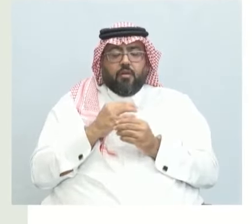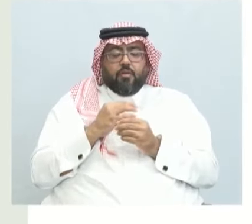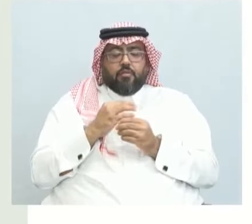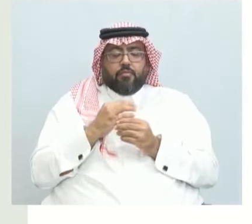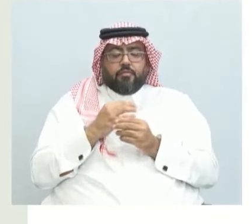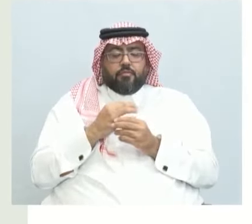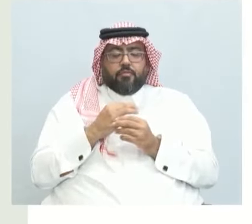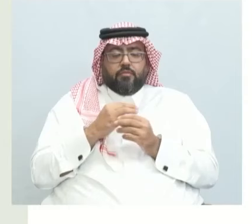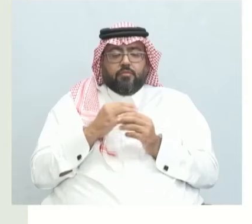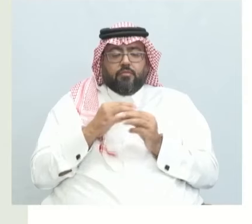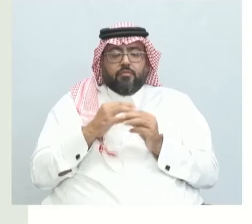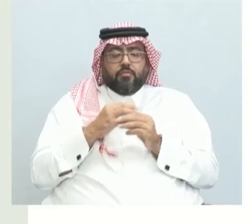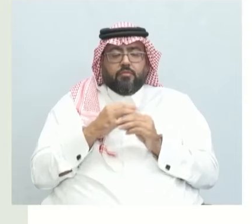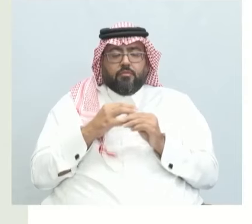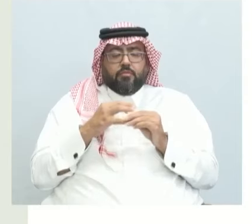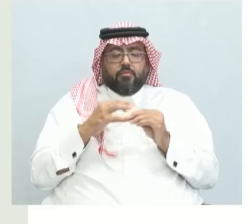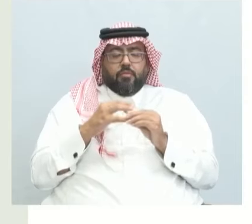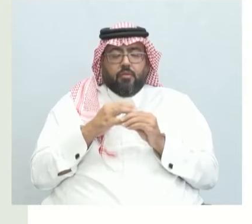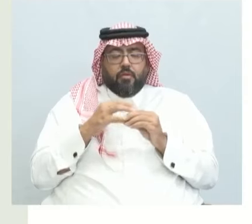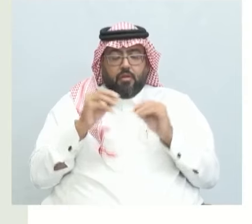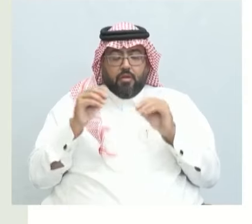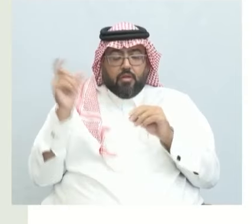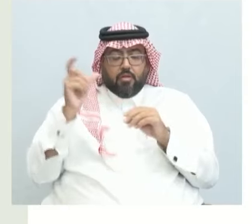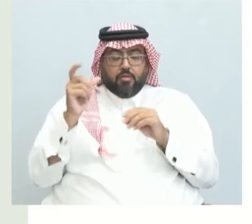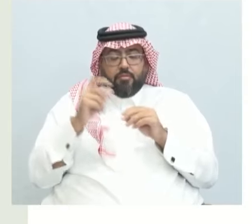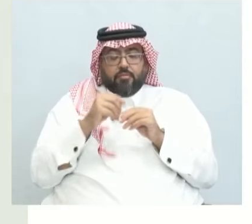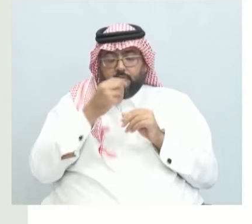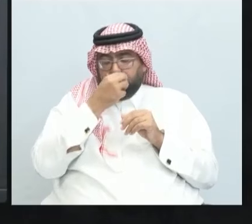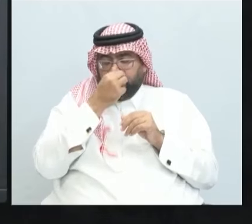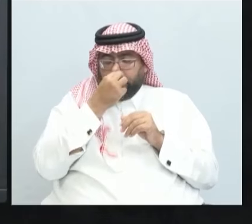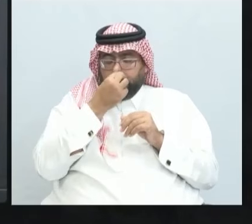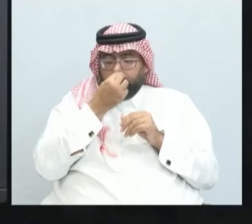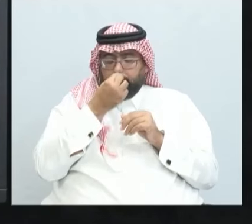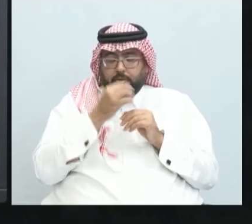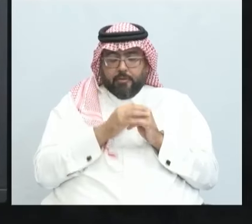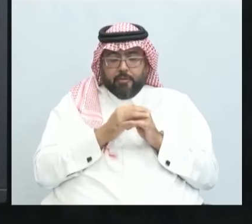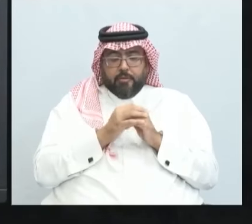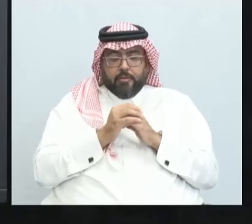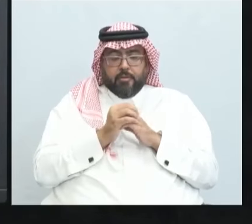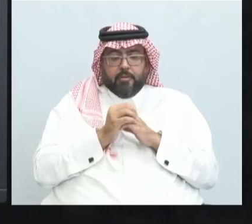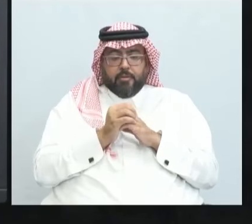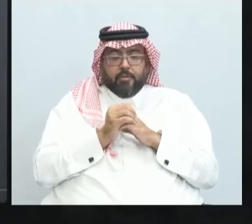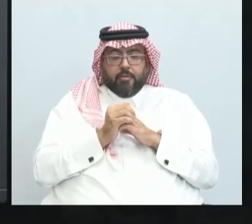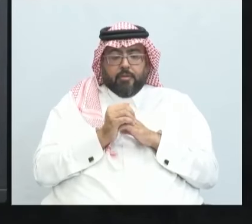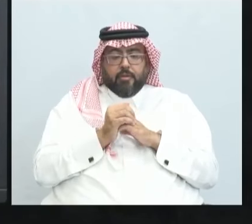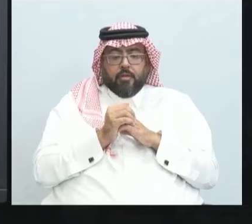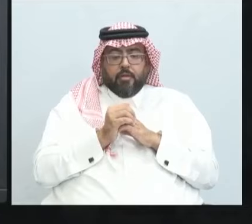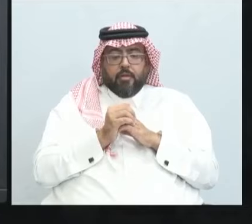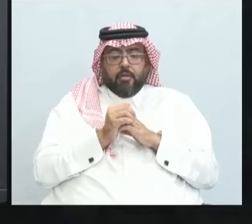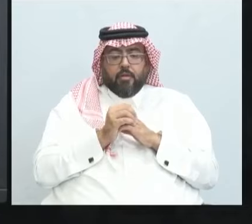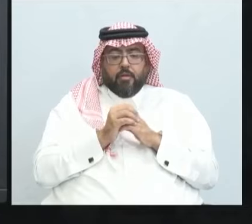هي ان الاسلام لما جاء سمى العصر الجاهلي المقصود به قبل بزوق فجر